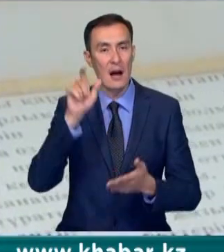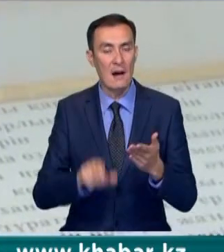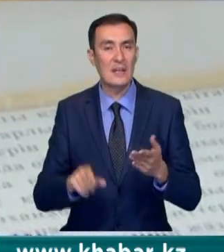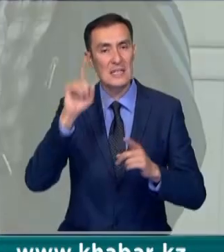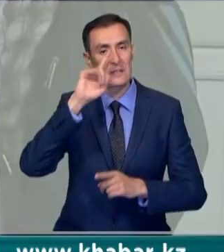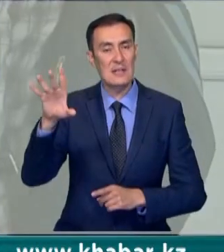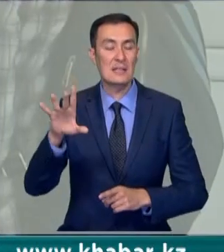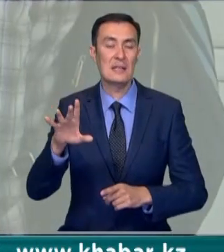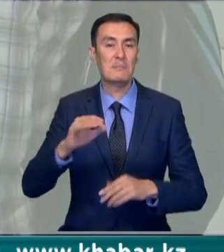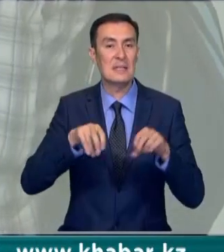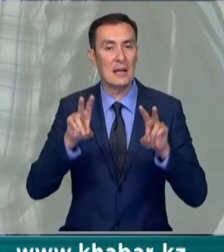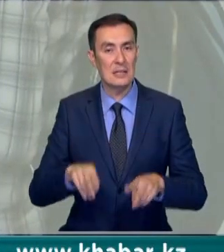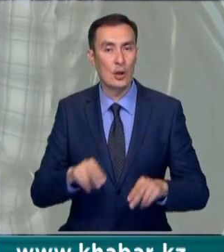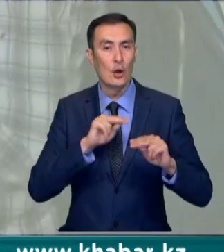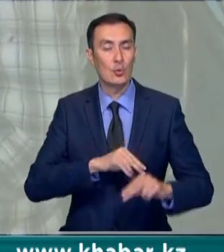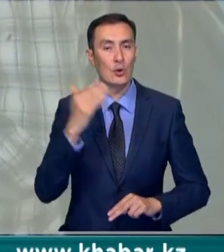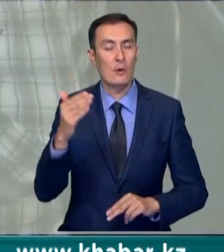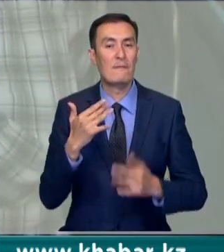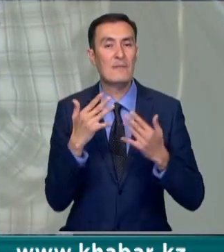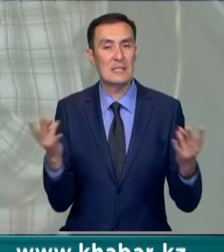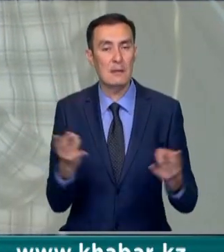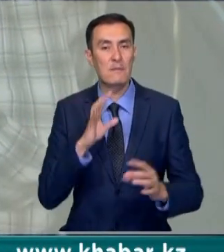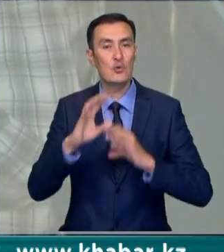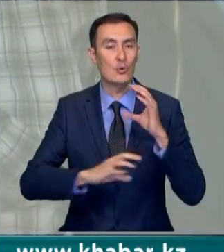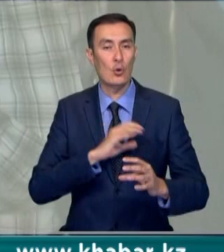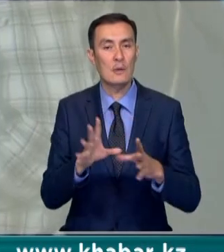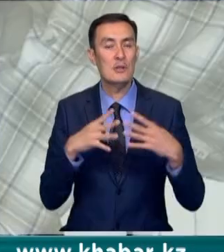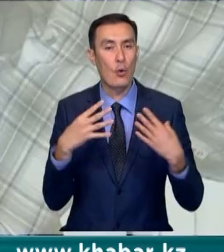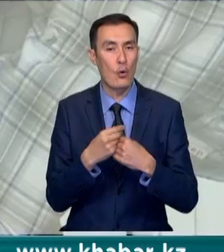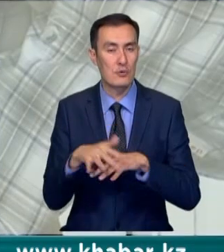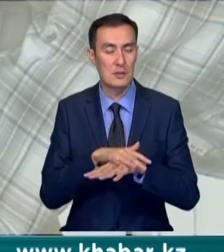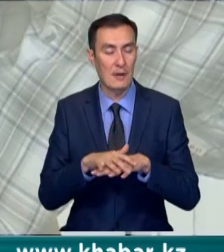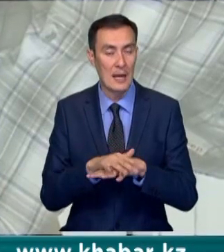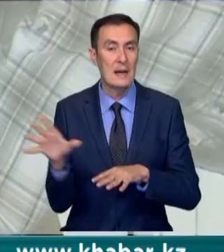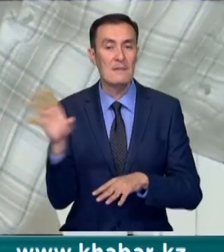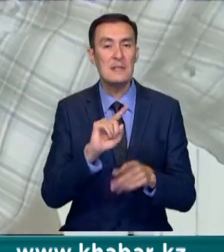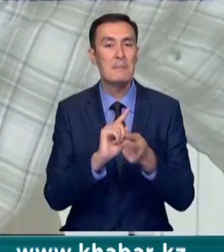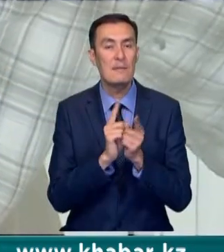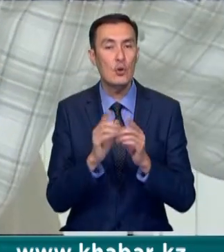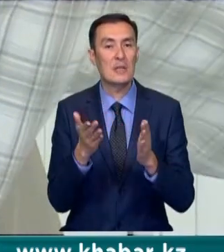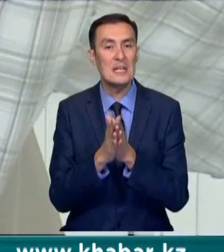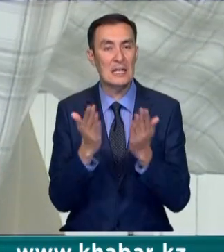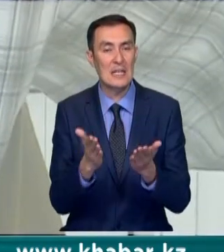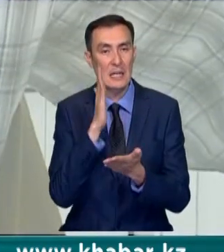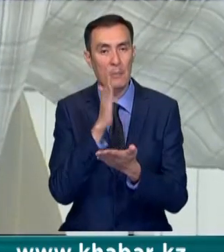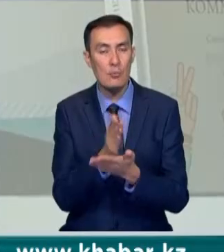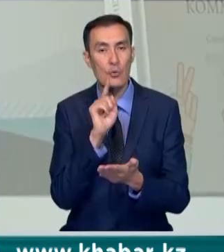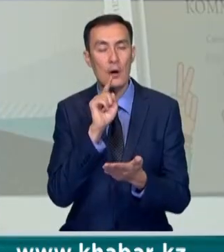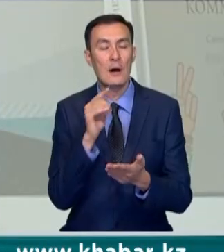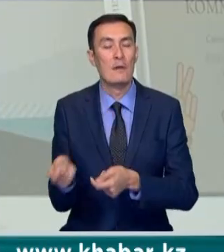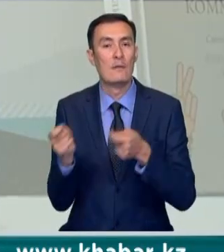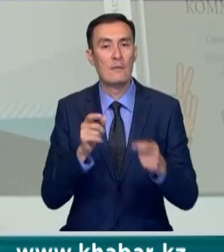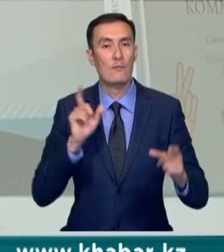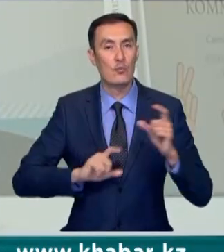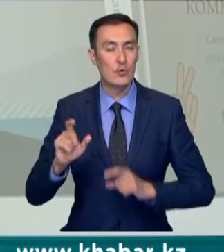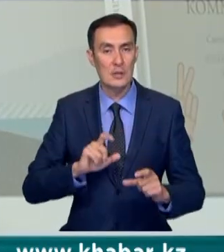известные в своей области специалисты, труды которых востребованы международным сообществом. Все переведенные книги напрямую попадают в вузы, в